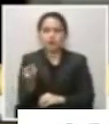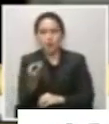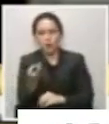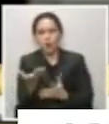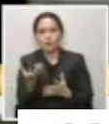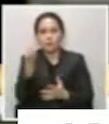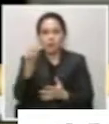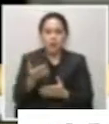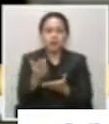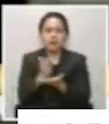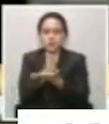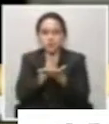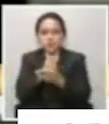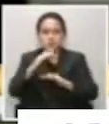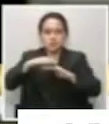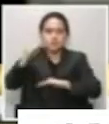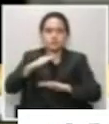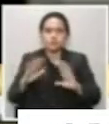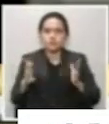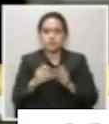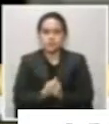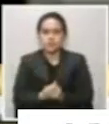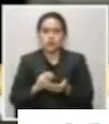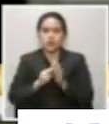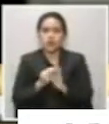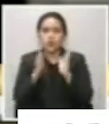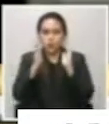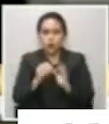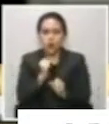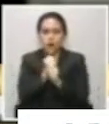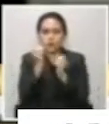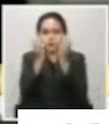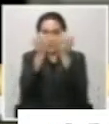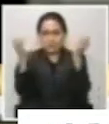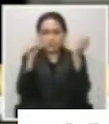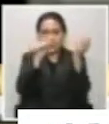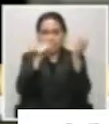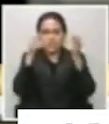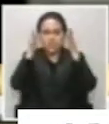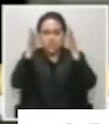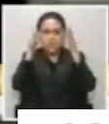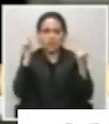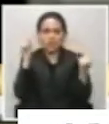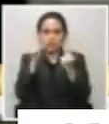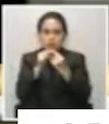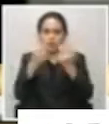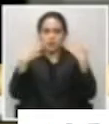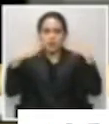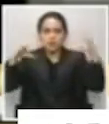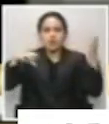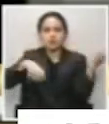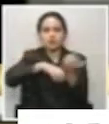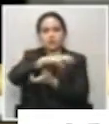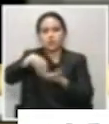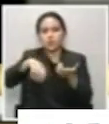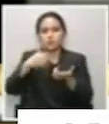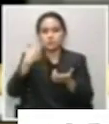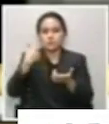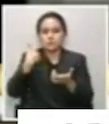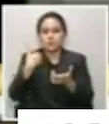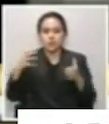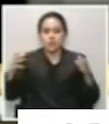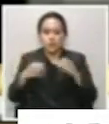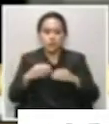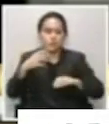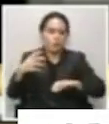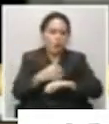ครึ่งผู้ร่างรัฐธรรมนูญตั้งใจออกแบบมาให้เป็นรัฐบาลผสมมีพรรคการเมืองมากม